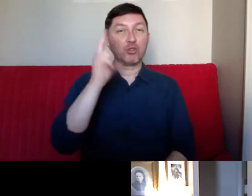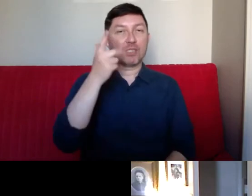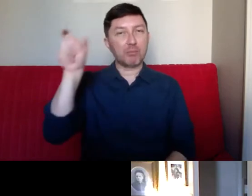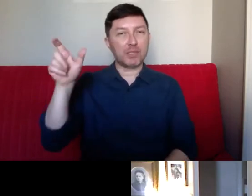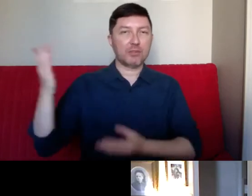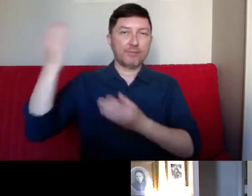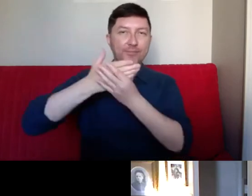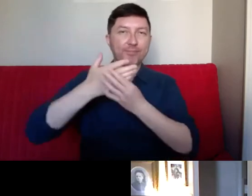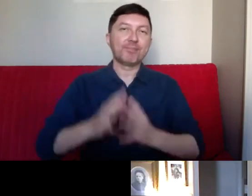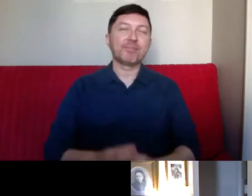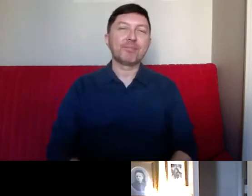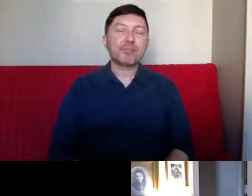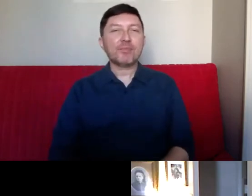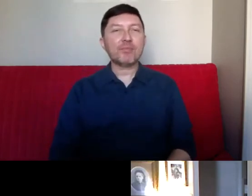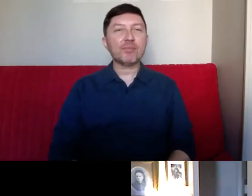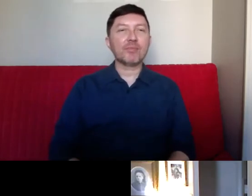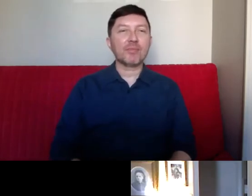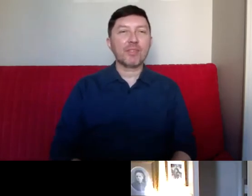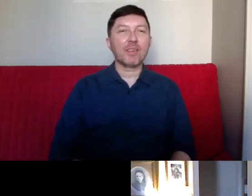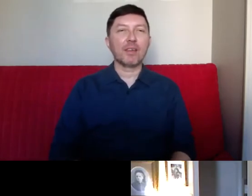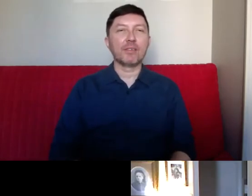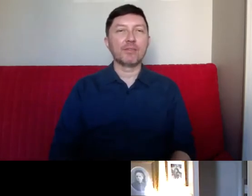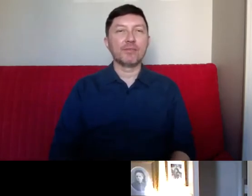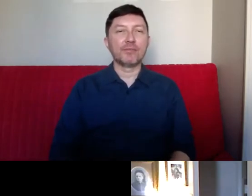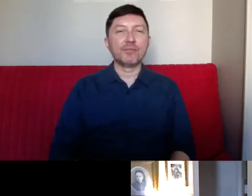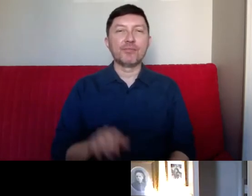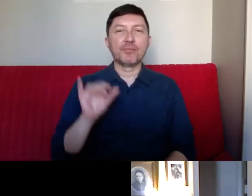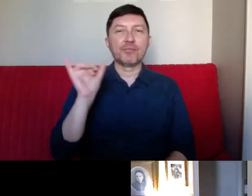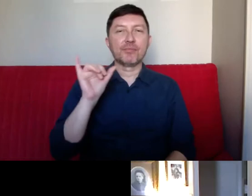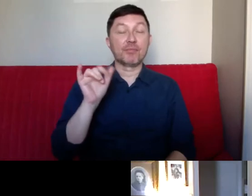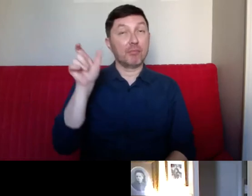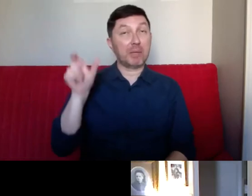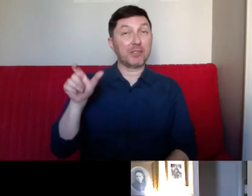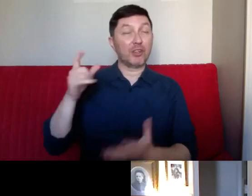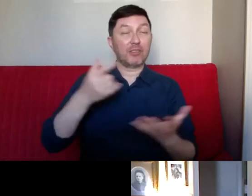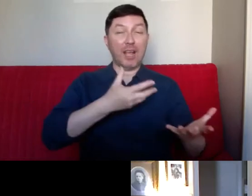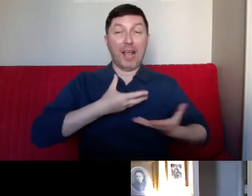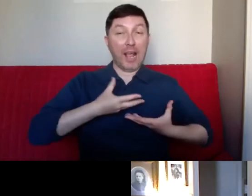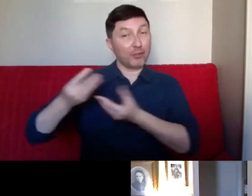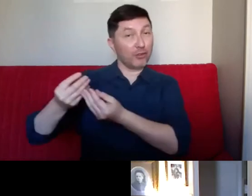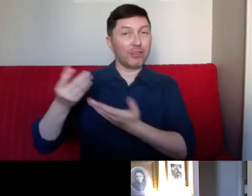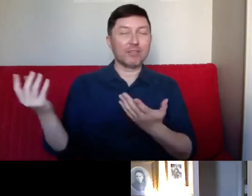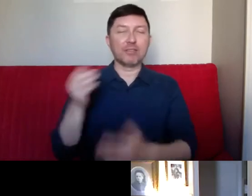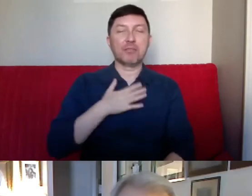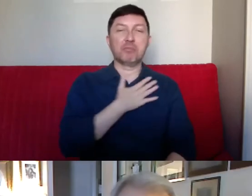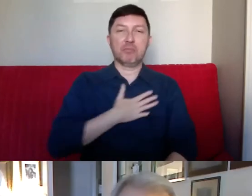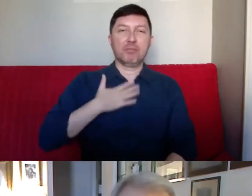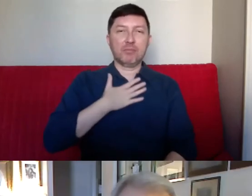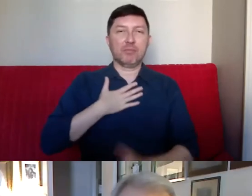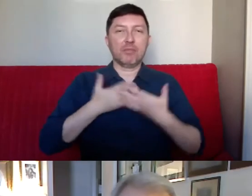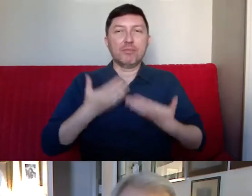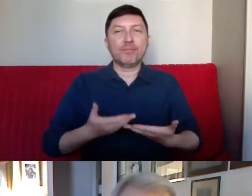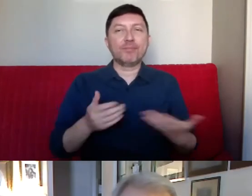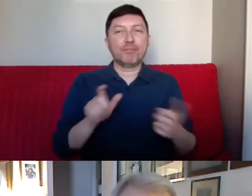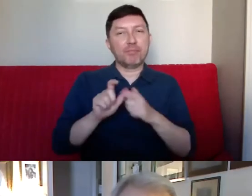it's our host. So I'm very pleased to give the floor to the president of